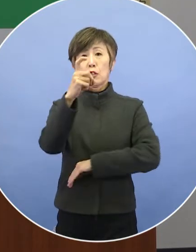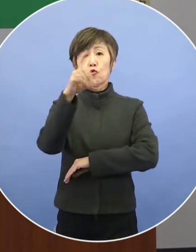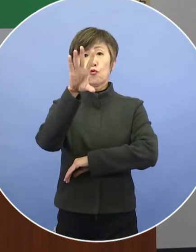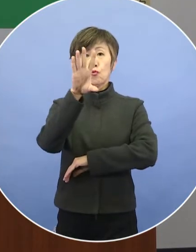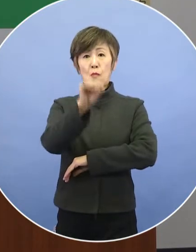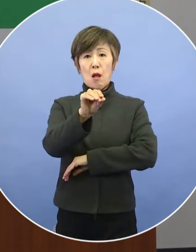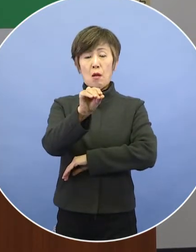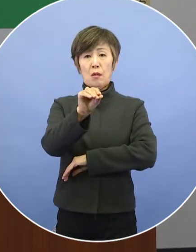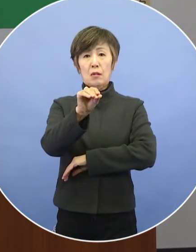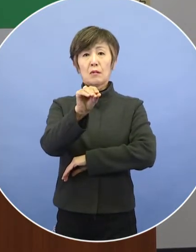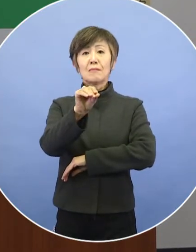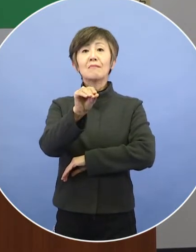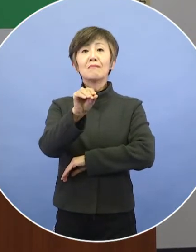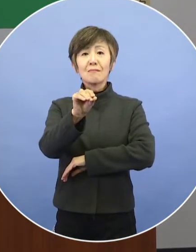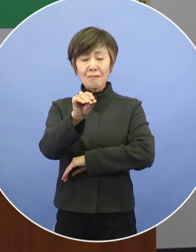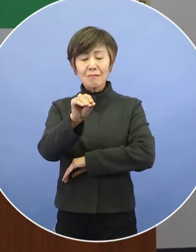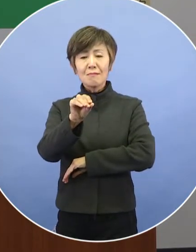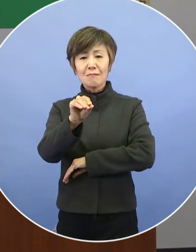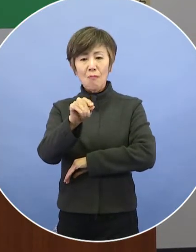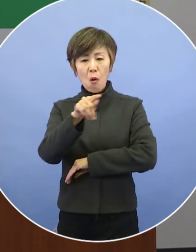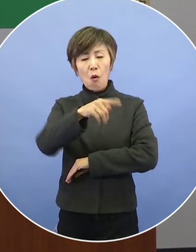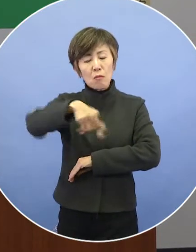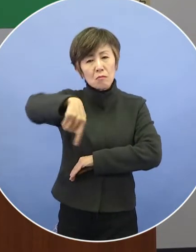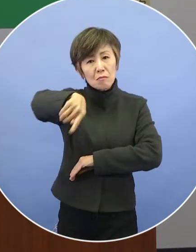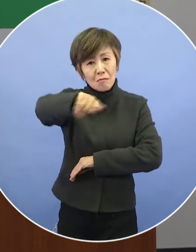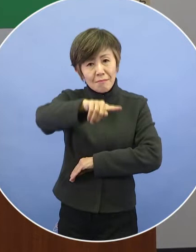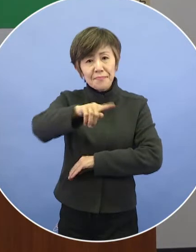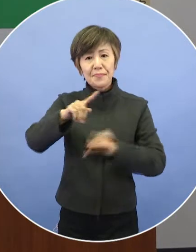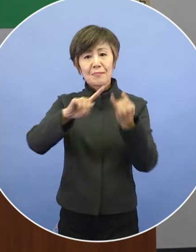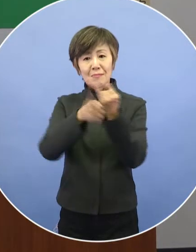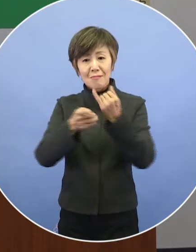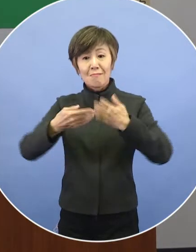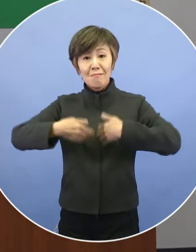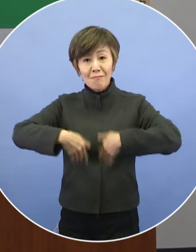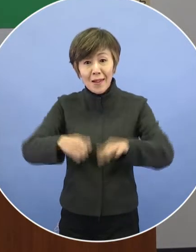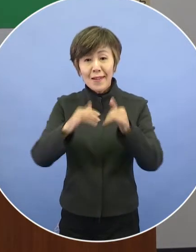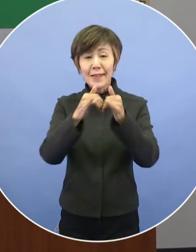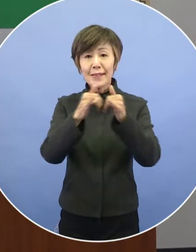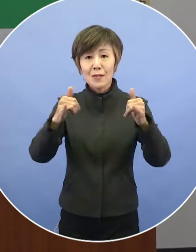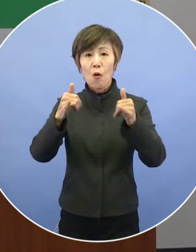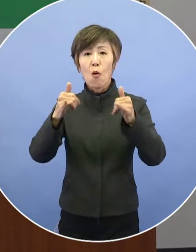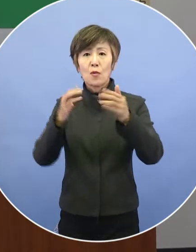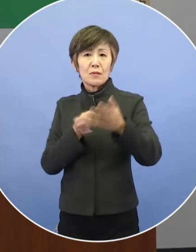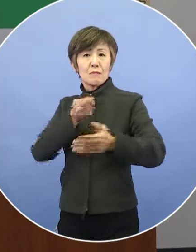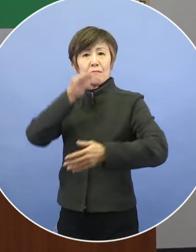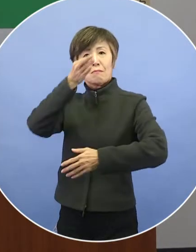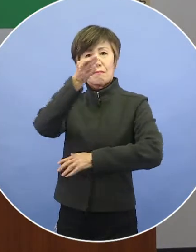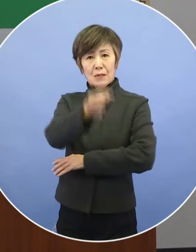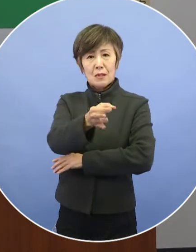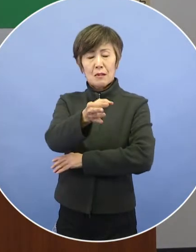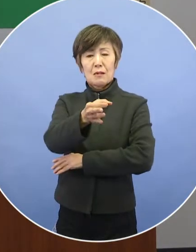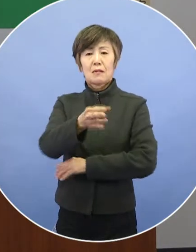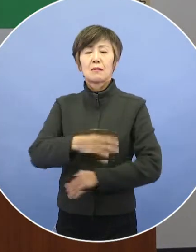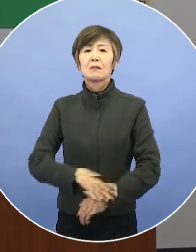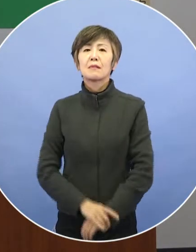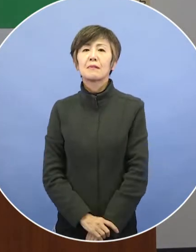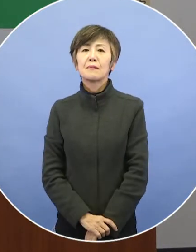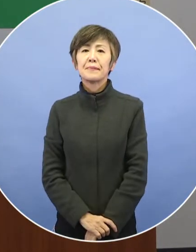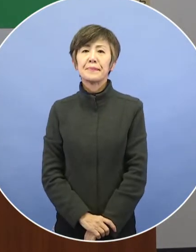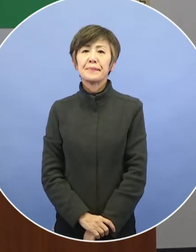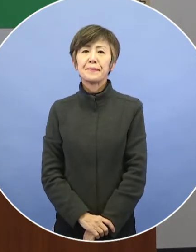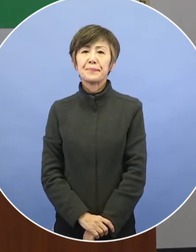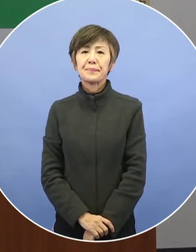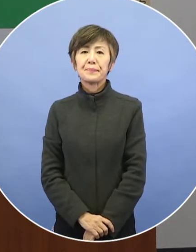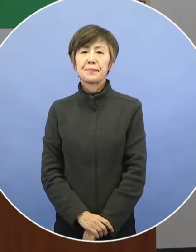10万円相当をそうした子育て妊娠出産された方にお支払いをさせていただき